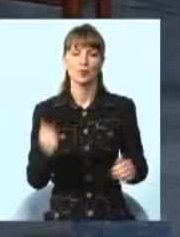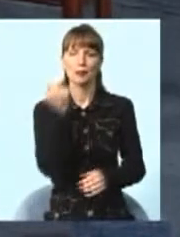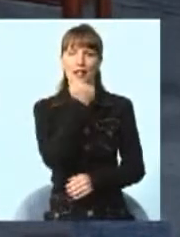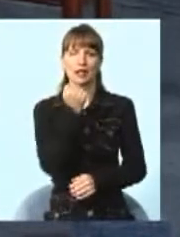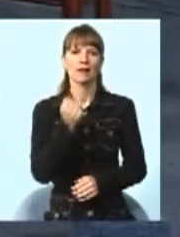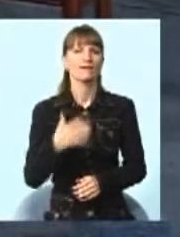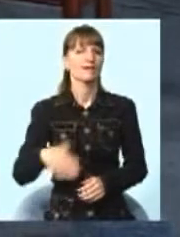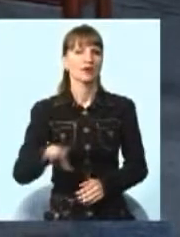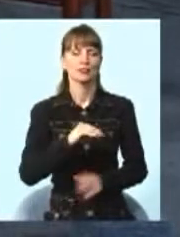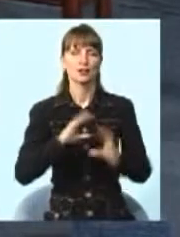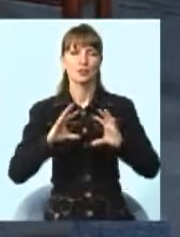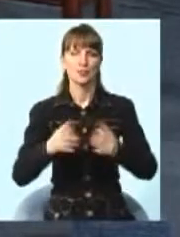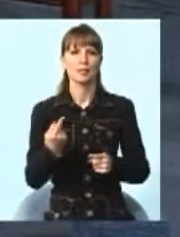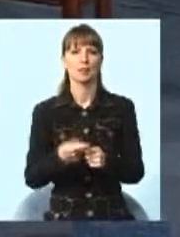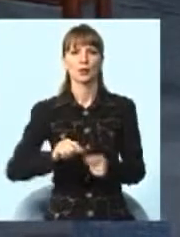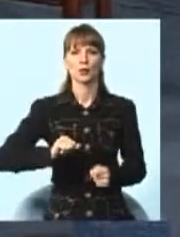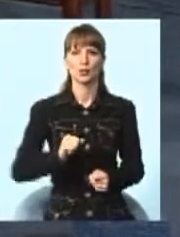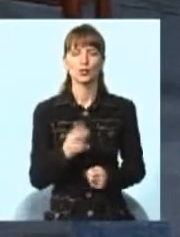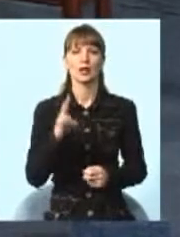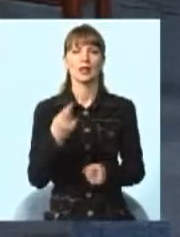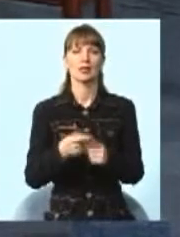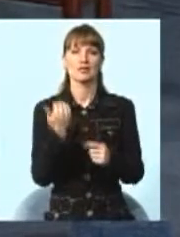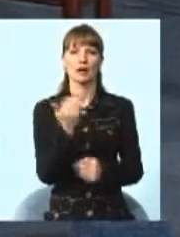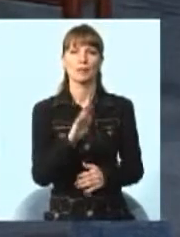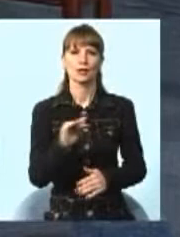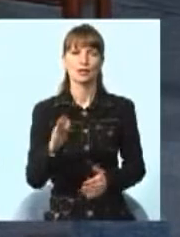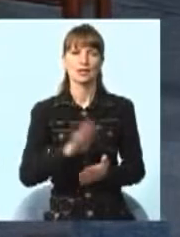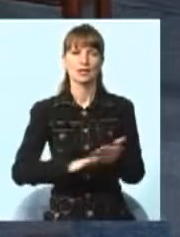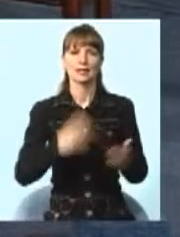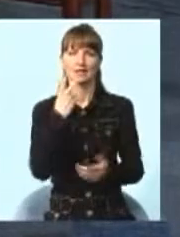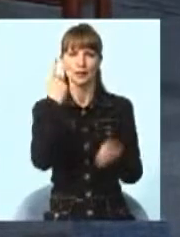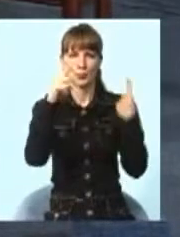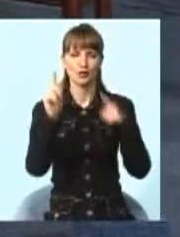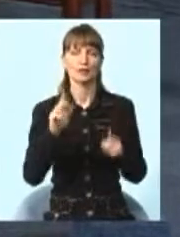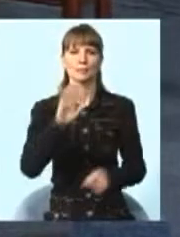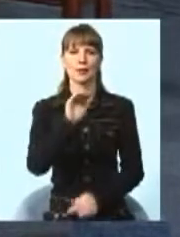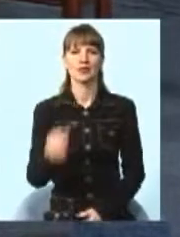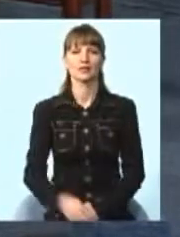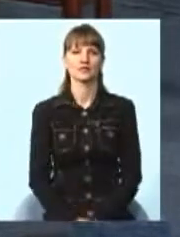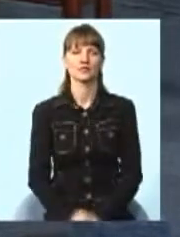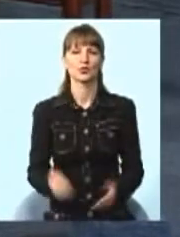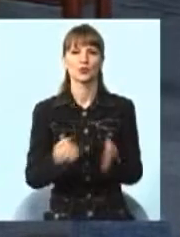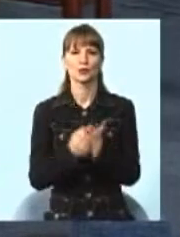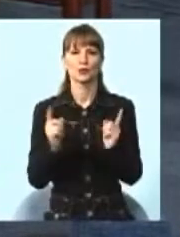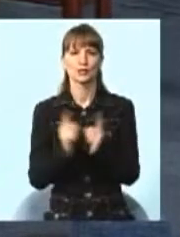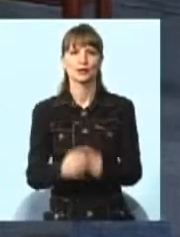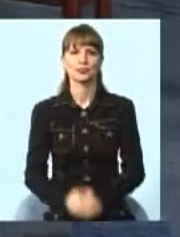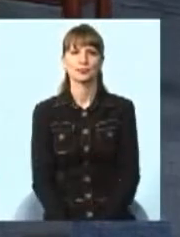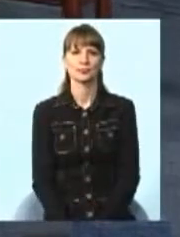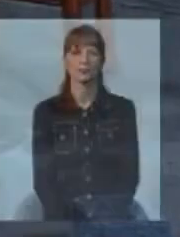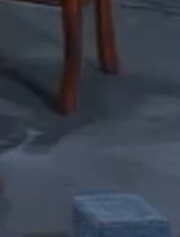матеріалів у всьому світу. Тож, друзі, на цьому ми з вами прощаємося. Далі дивіться мультфільм. Бувайте! До побачення!